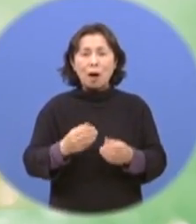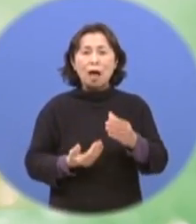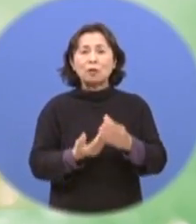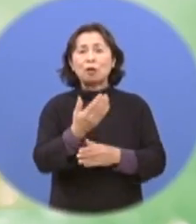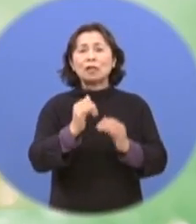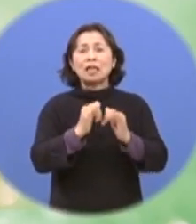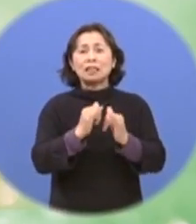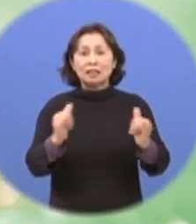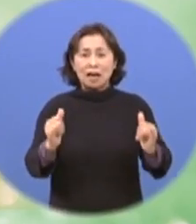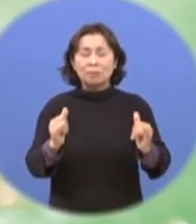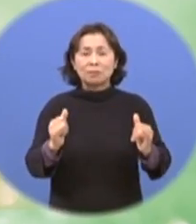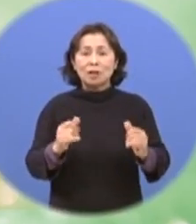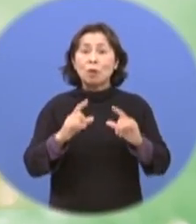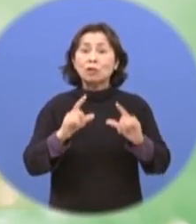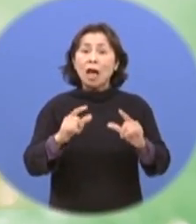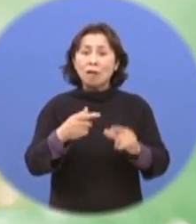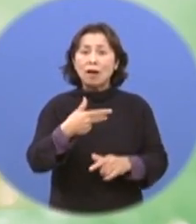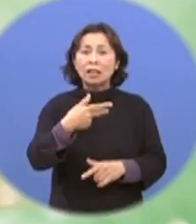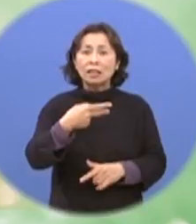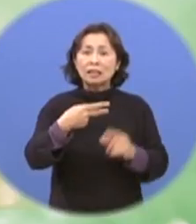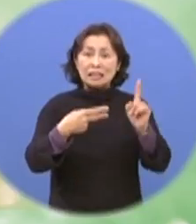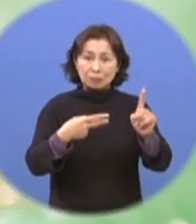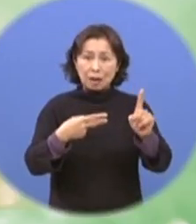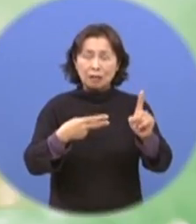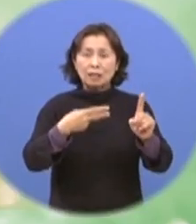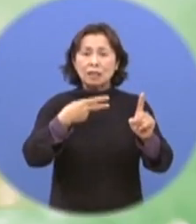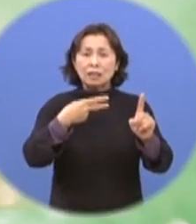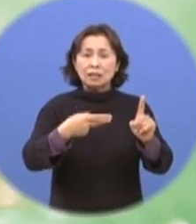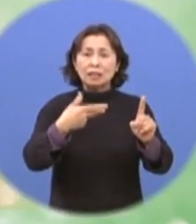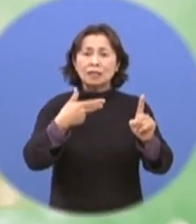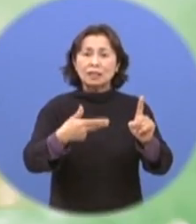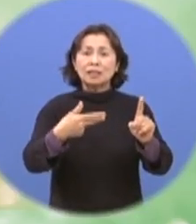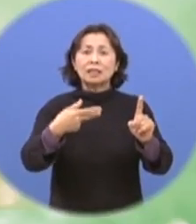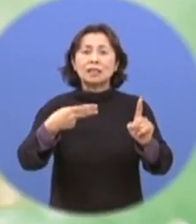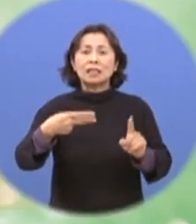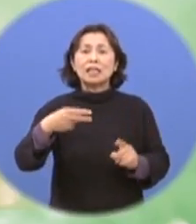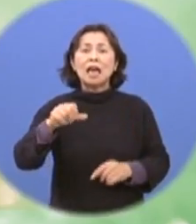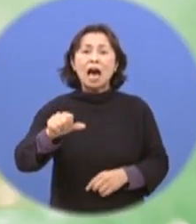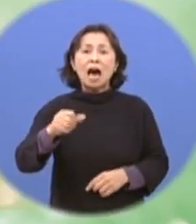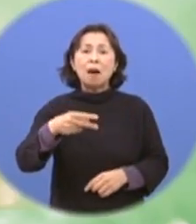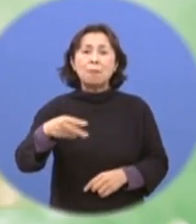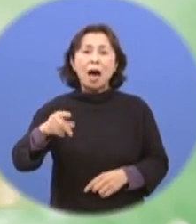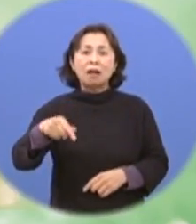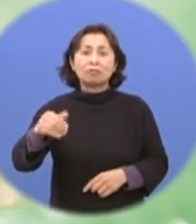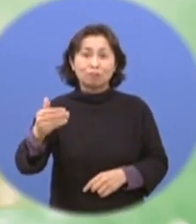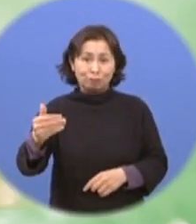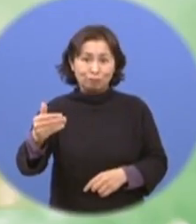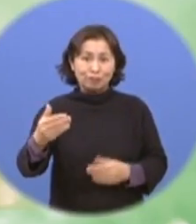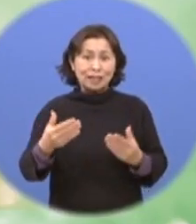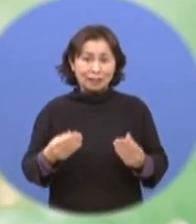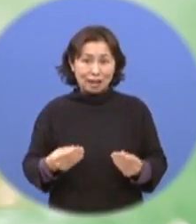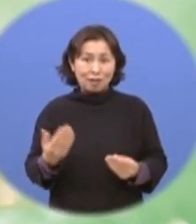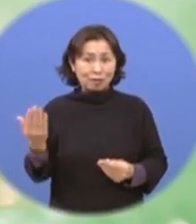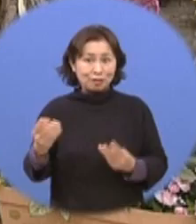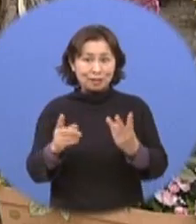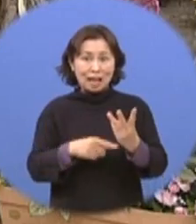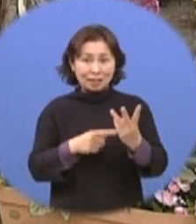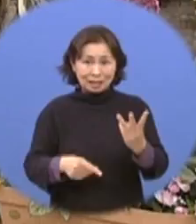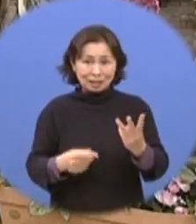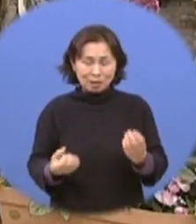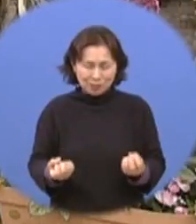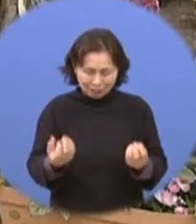シニアバンクでした当然されたのはご覧の3人の方々ですおめでとうございました